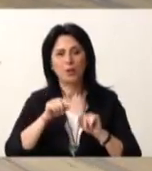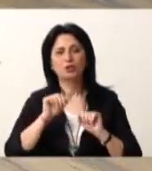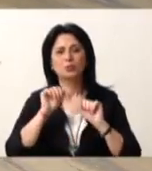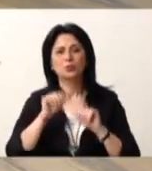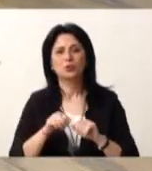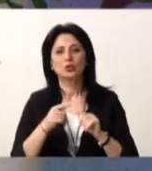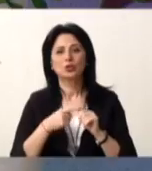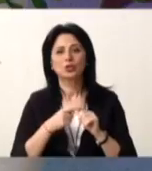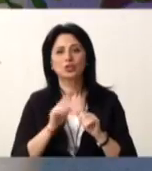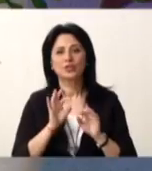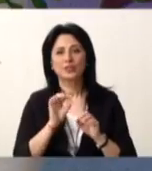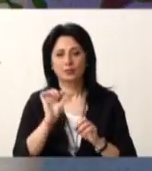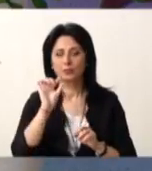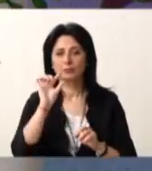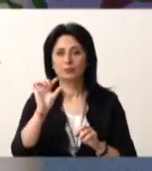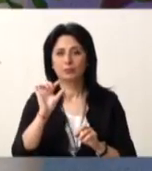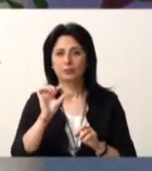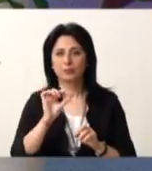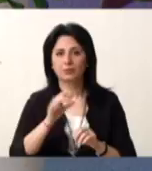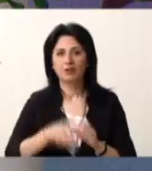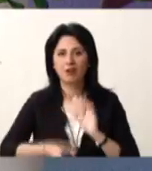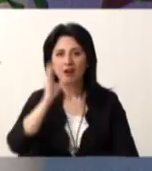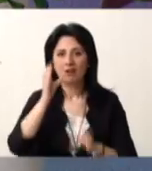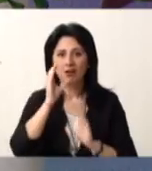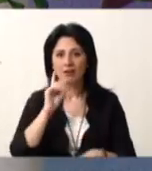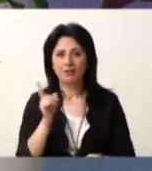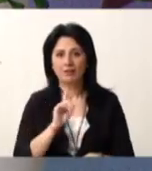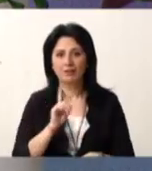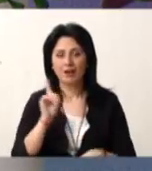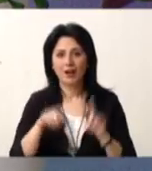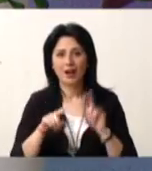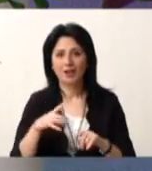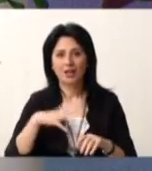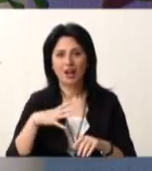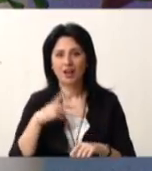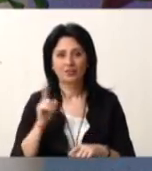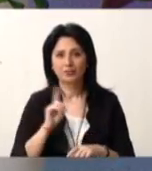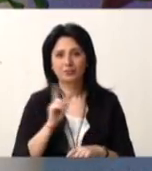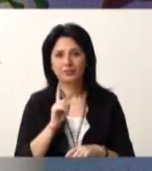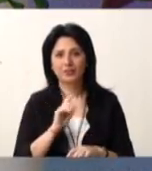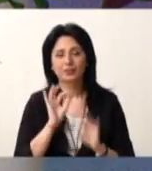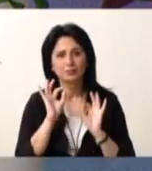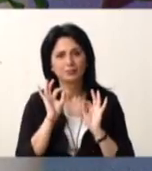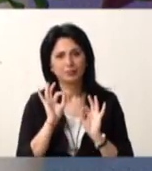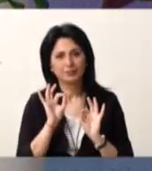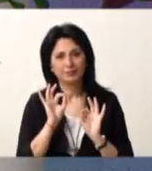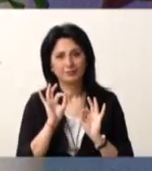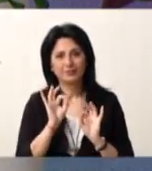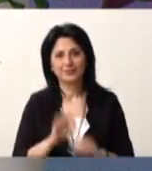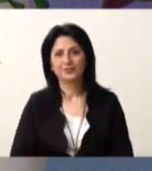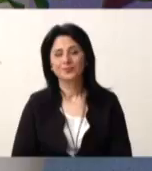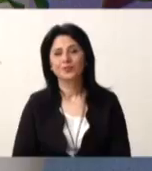მაშინ თერაპიულ დოზებში, ოღონდ და არა ისე როგორც ხანდახან ჩვევია ხოლმე ჩვენ ლიტრობით.